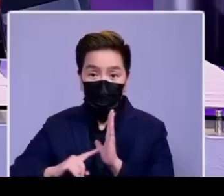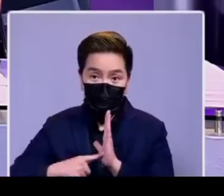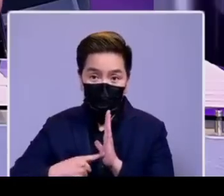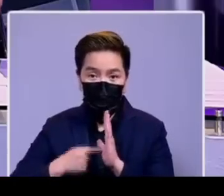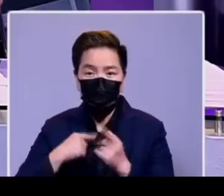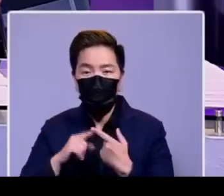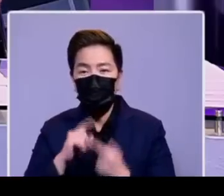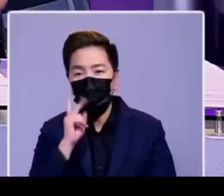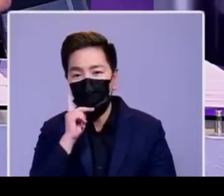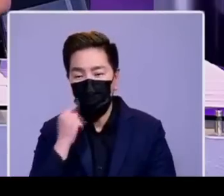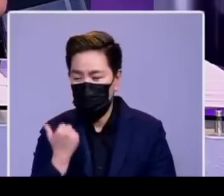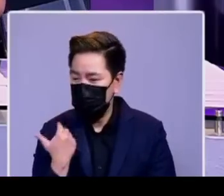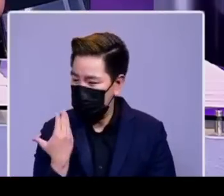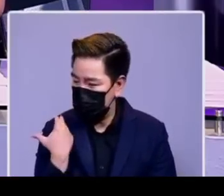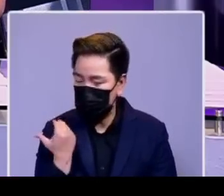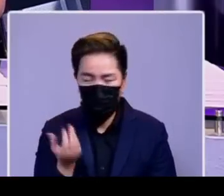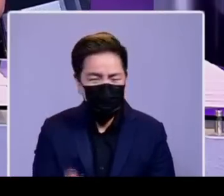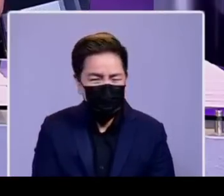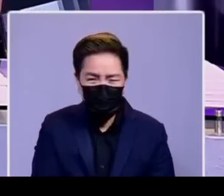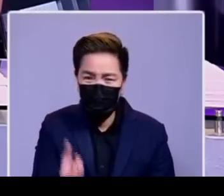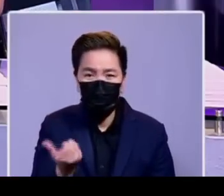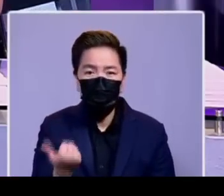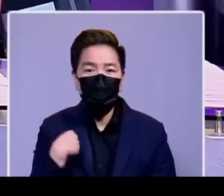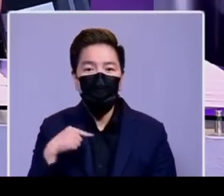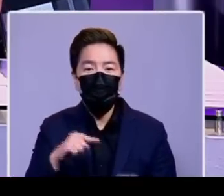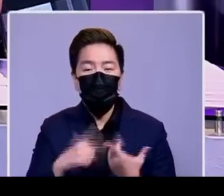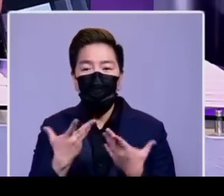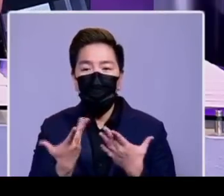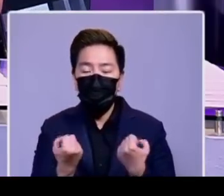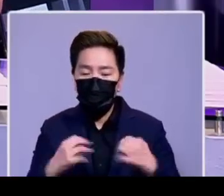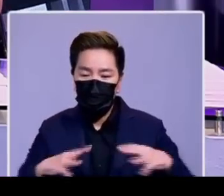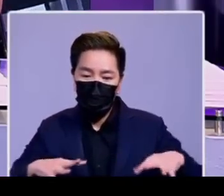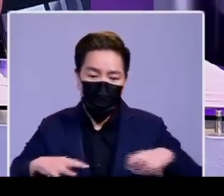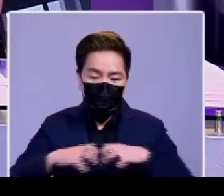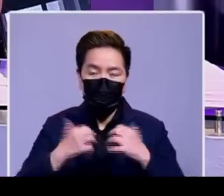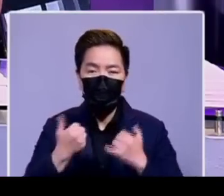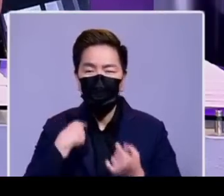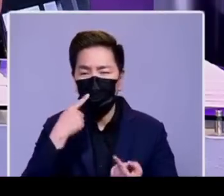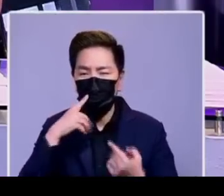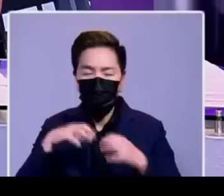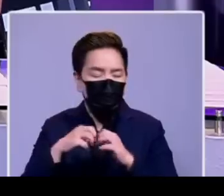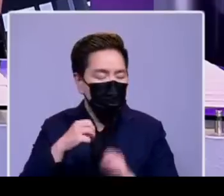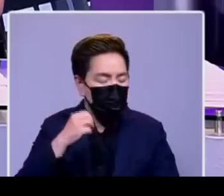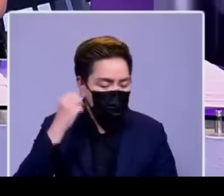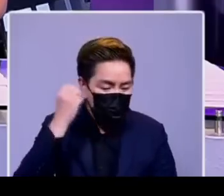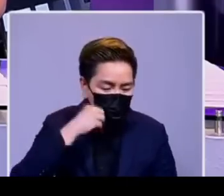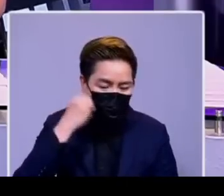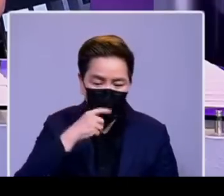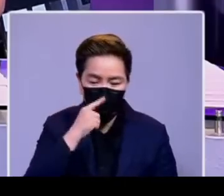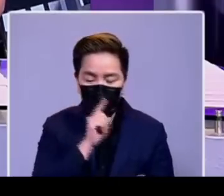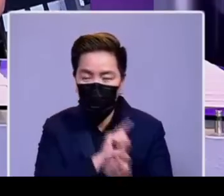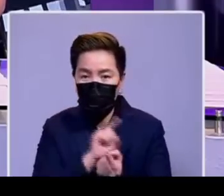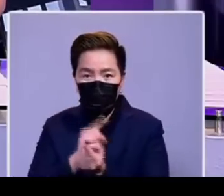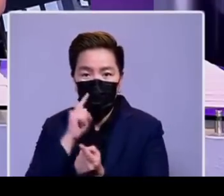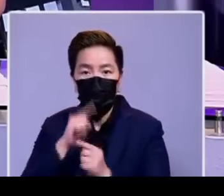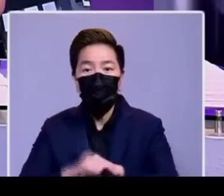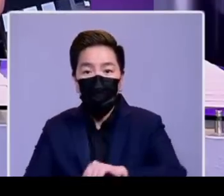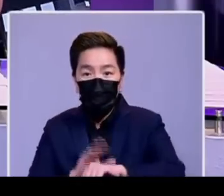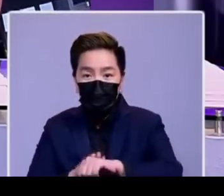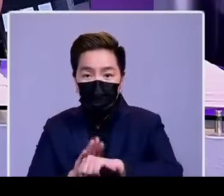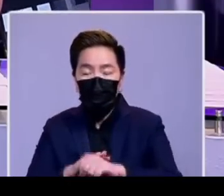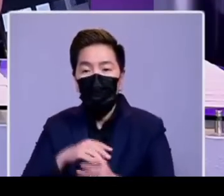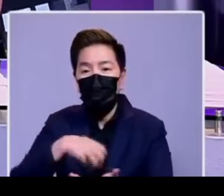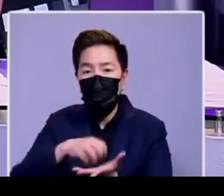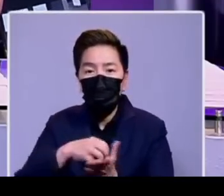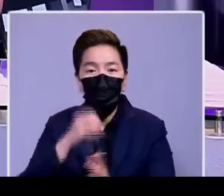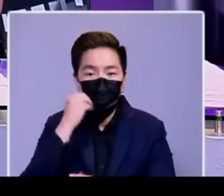กันที่ข่าวที่เพิ่งจะเกิดขึ้นสดๆร้อนๆ นั่นก็คือเรื่องราวของอุบัติเหตุต่างๆอุบัติเหตุที่เกิดขึ้นบ่อยจริงๆนะคุณหน่อยเนี่ยนะเราก็เอามาเตือนกันเป็นประจ